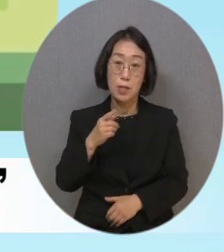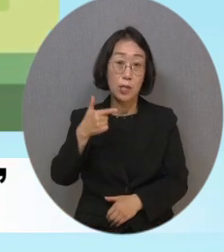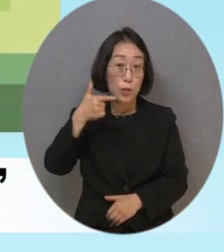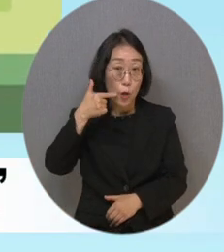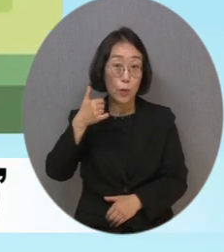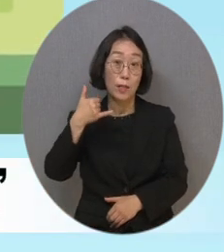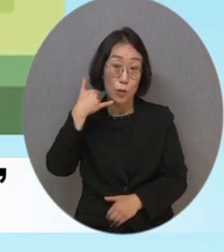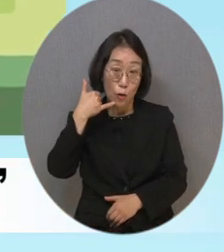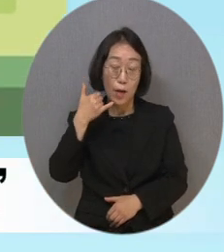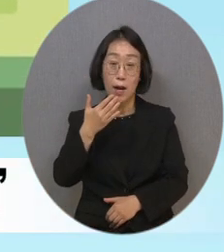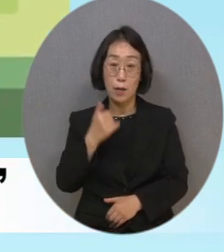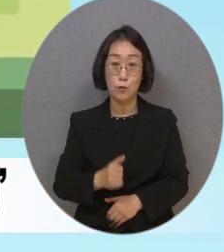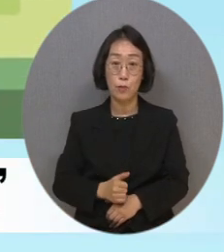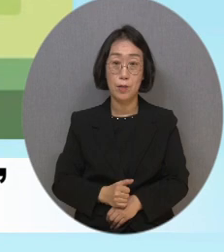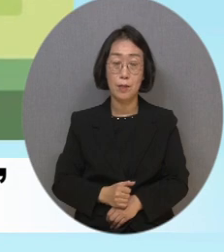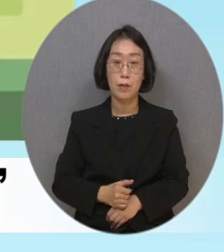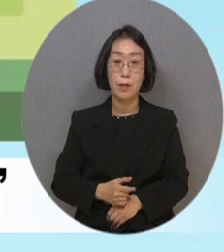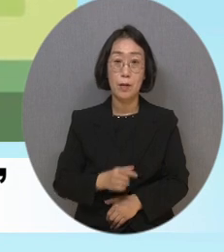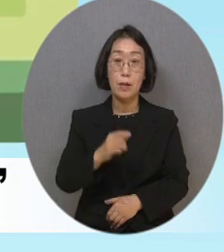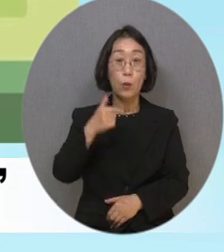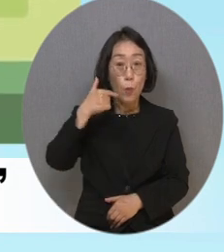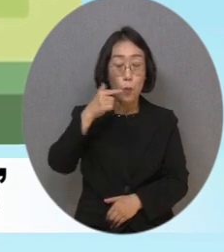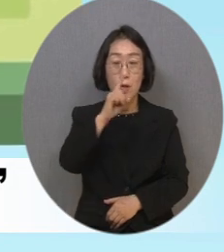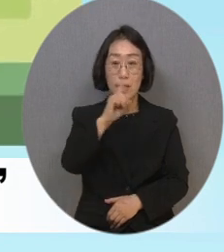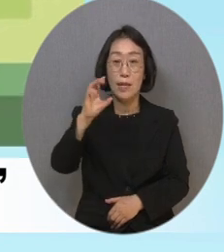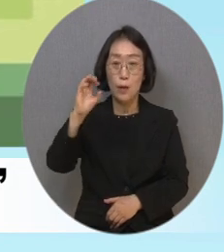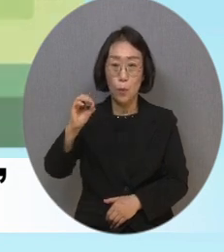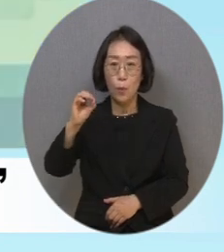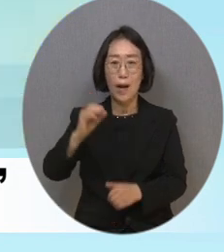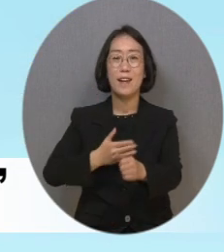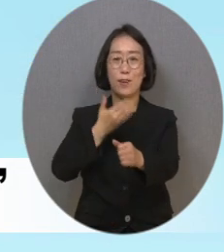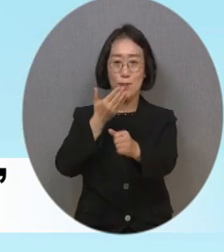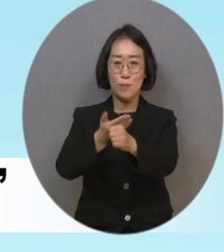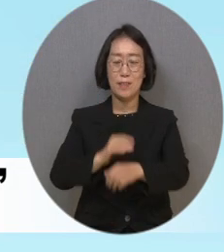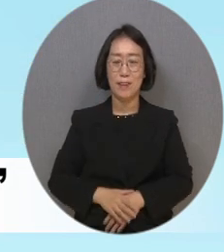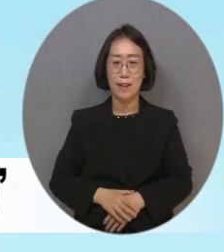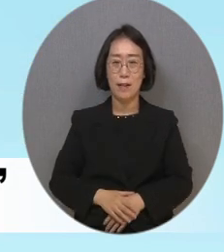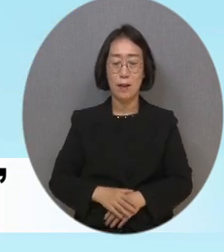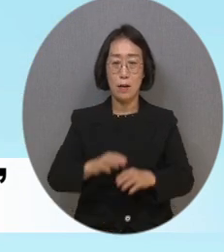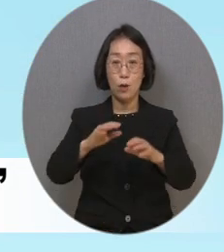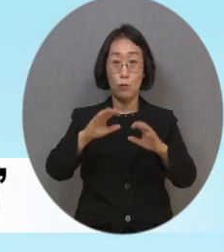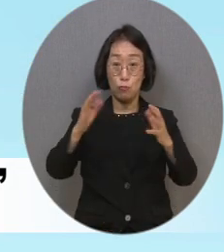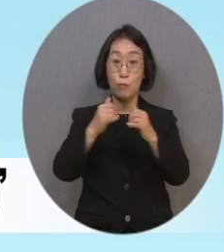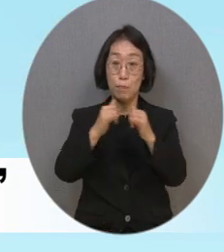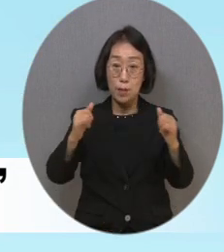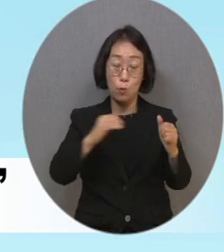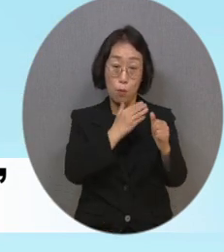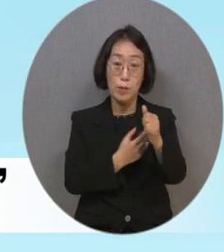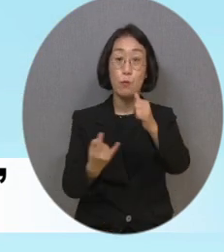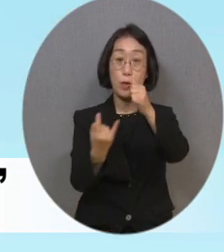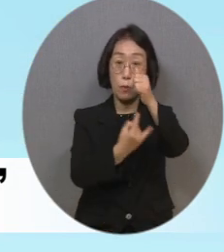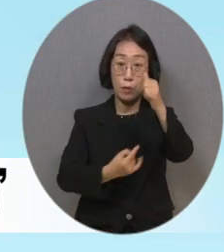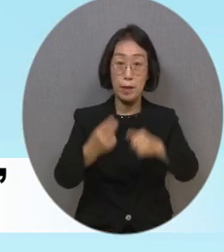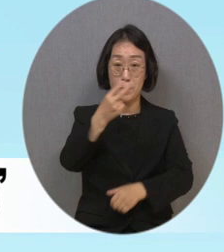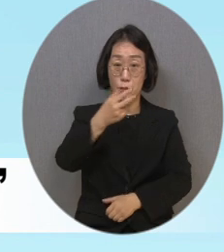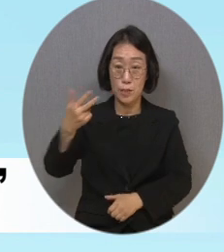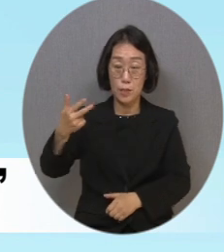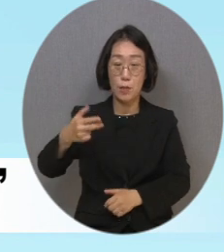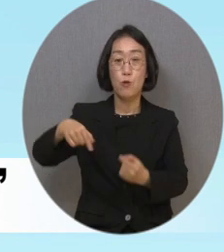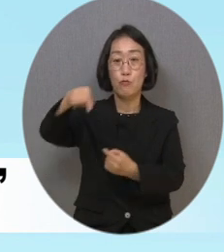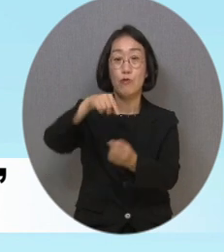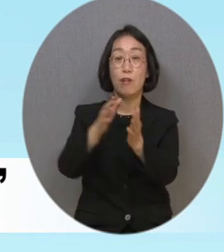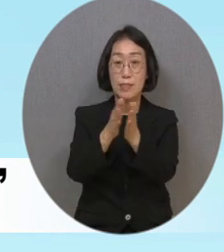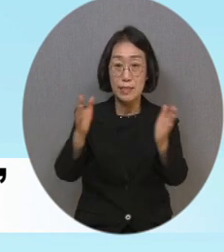민원 상담을 하는 국민콜 110번을 소개합니다 국민권익위원회가 지난 2007년부터 운영 중인